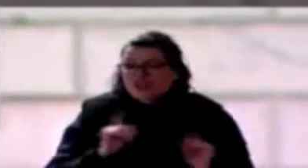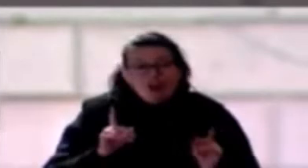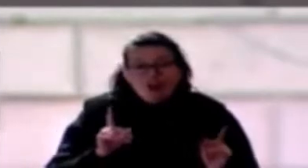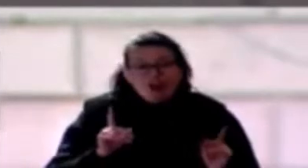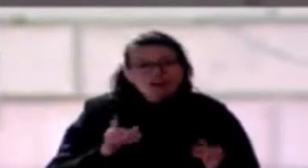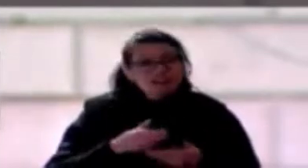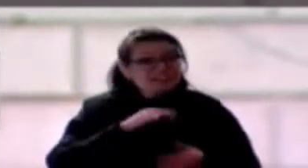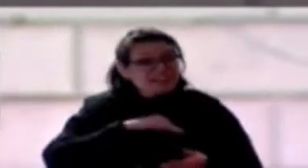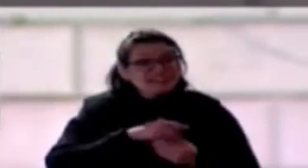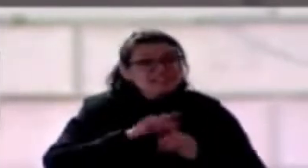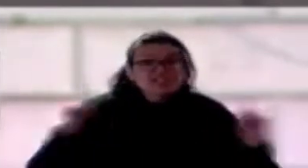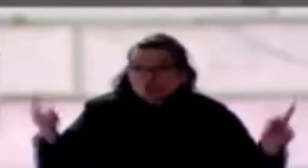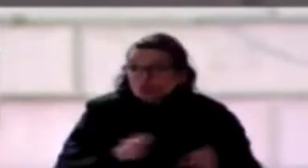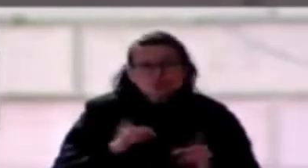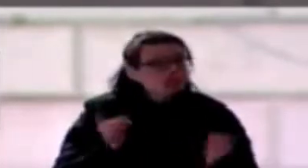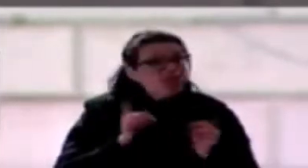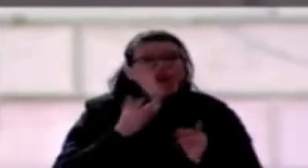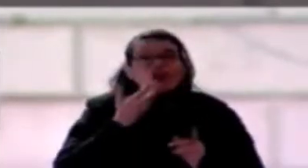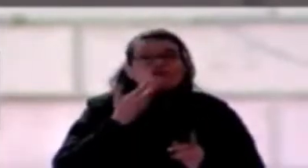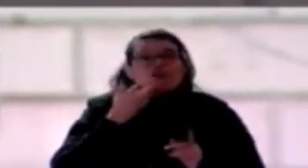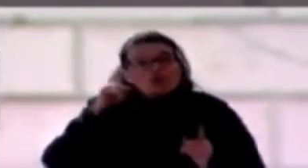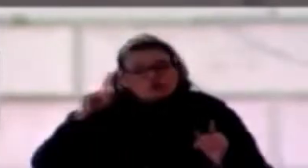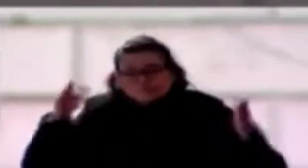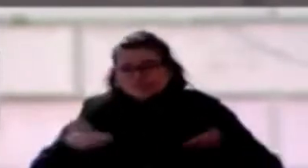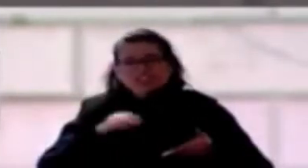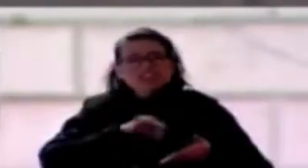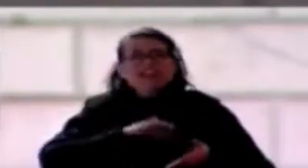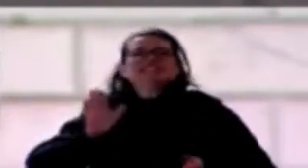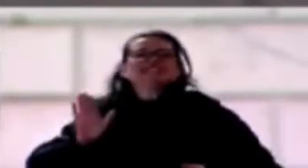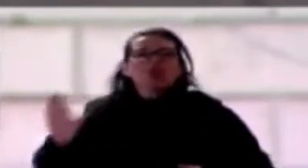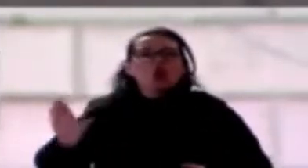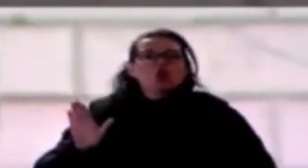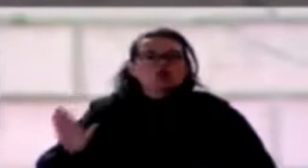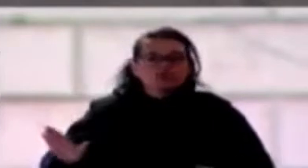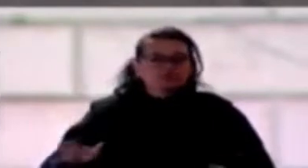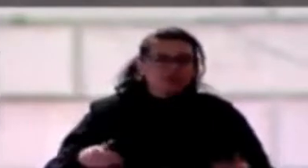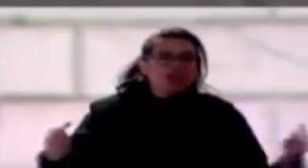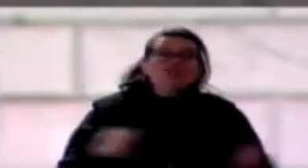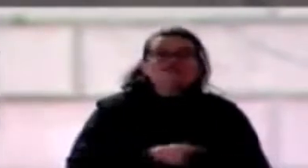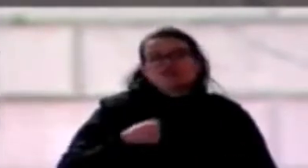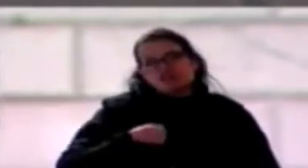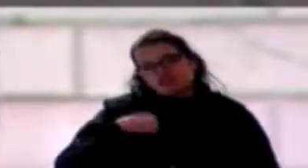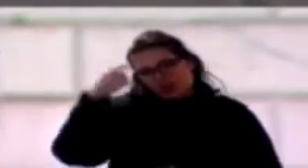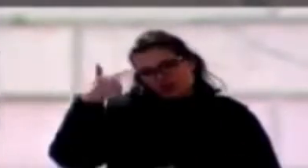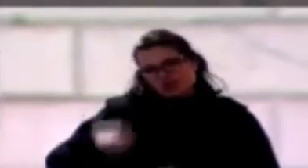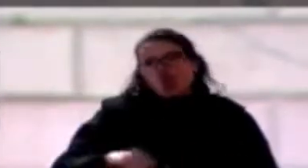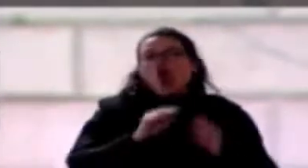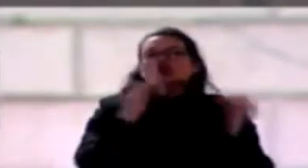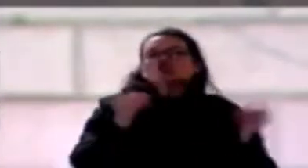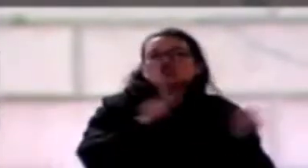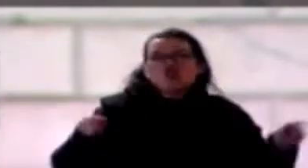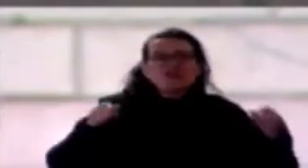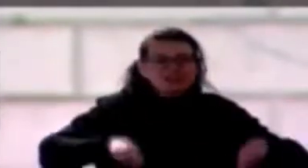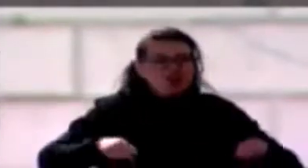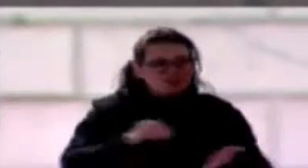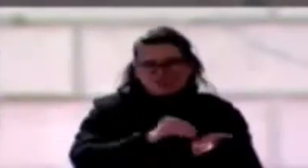fare esclusivamente i propri interessi. E io so che i giovani che ci sono qui, anche quelli che siedono oggi in